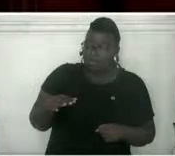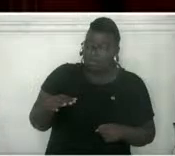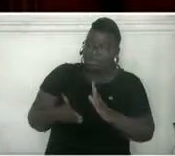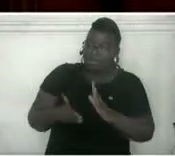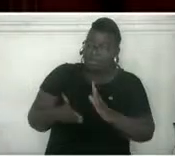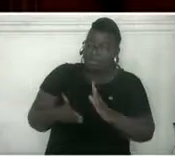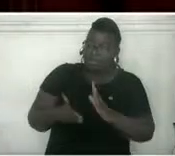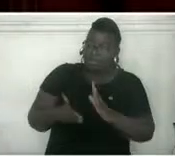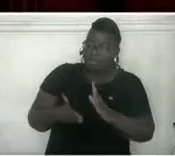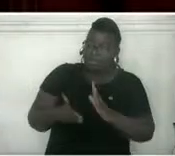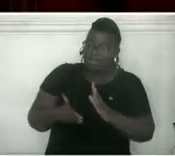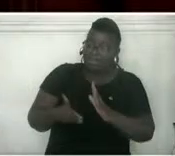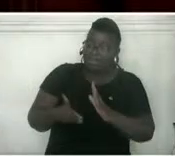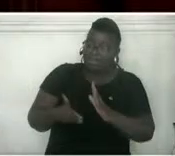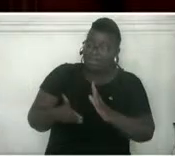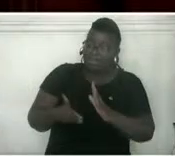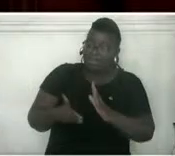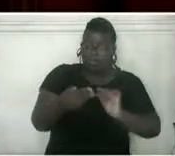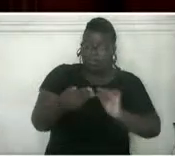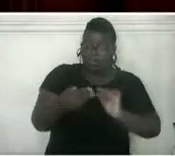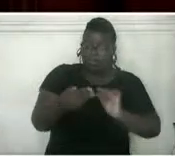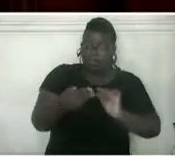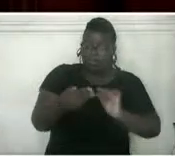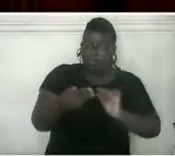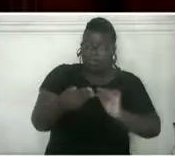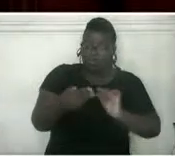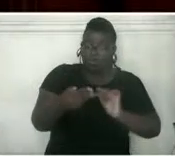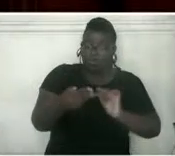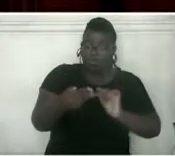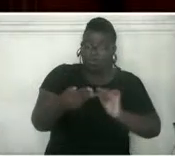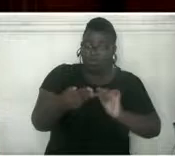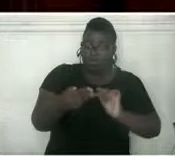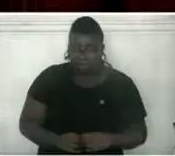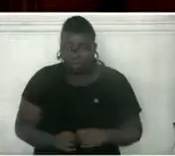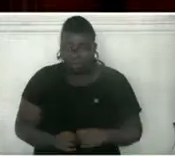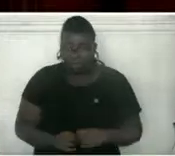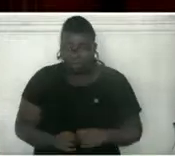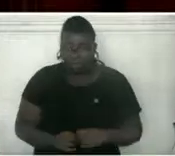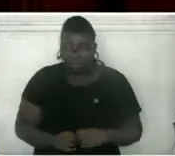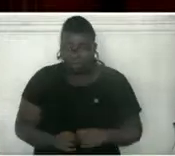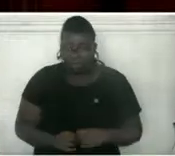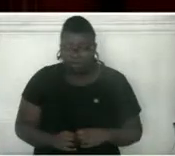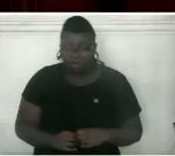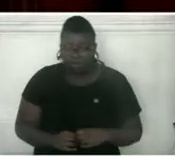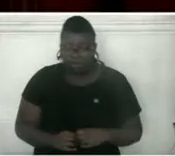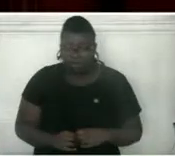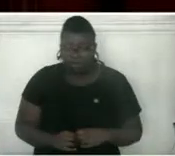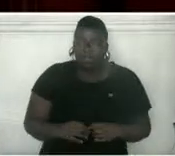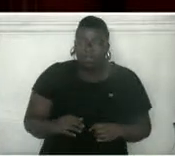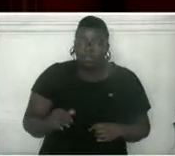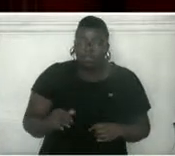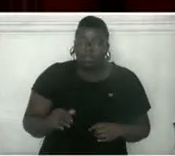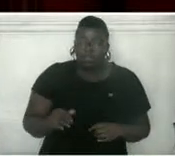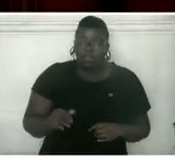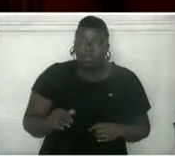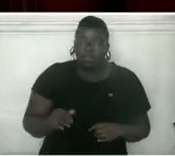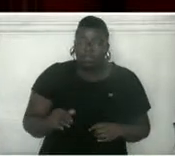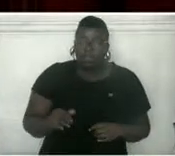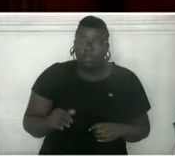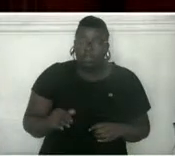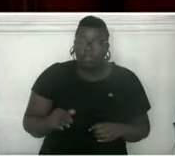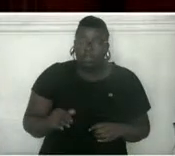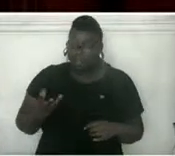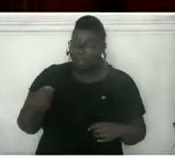ukugcizelela leli. Akukho kahle kuthina ukuba nenkampani ezinkulu eziqasha abantu abaningi,